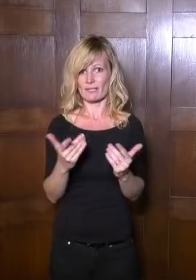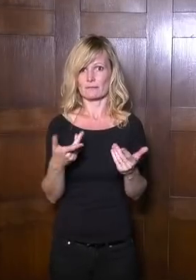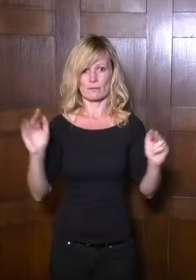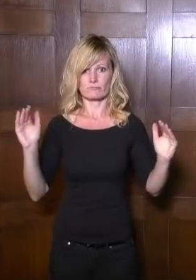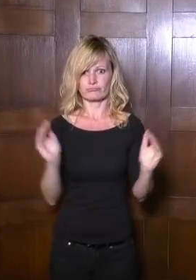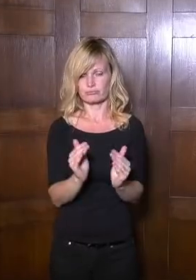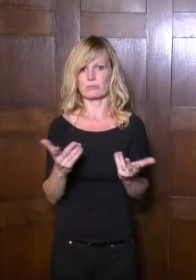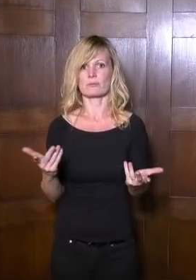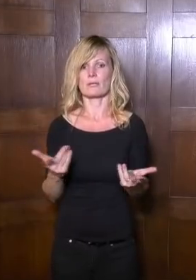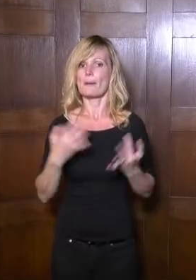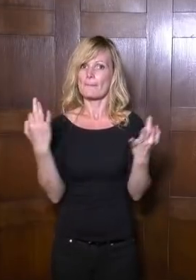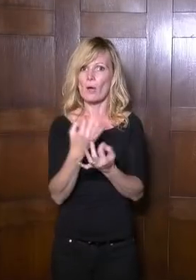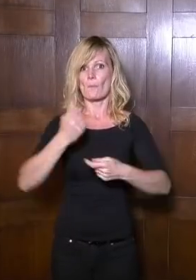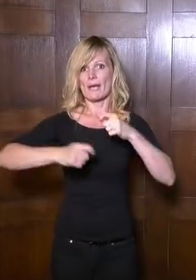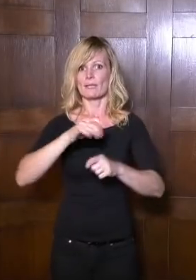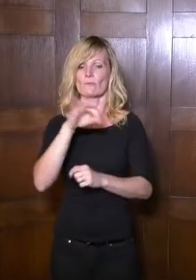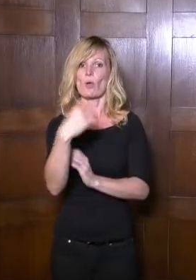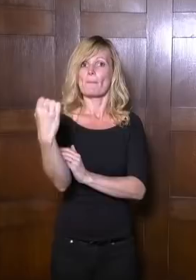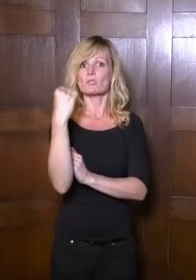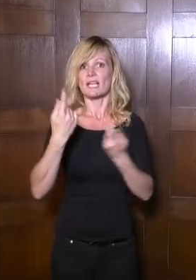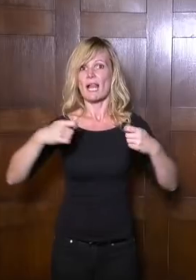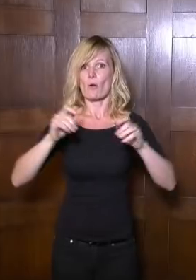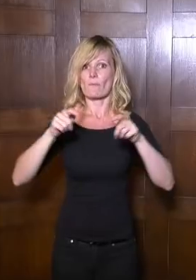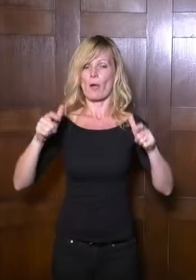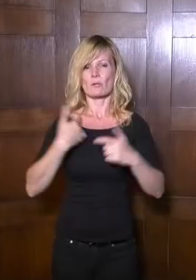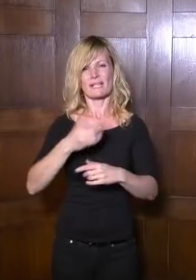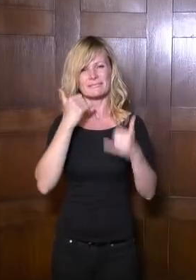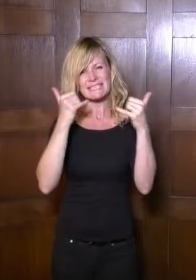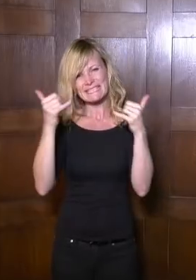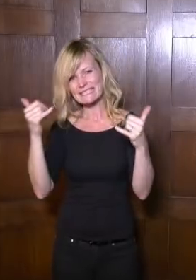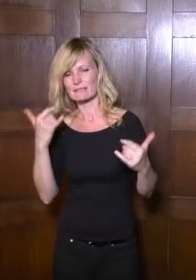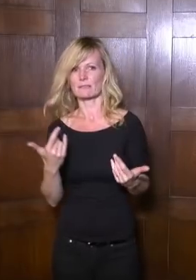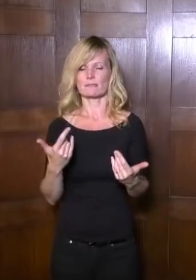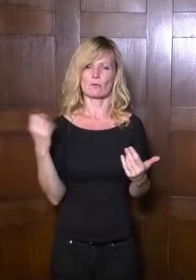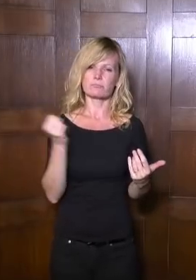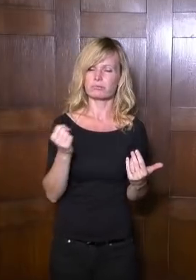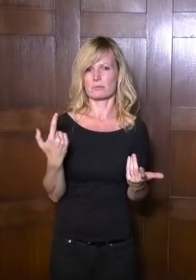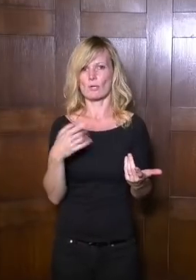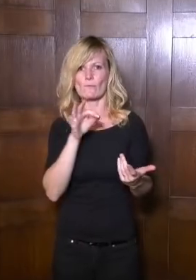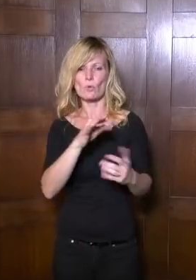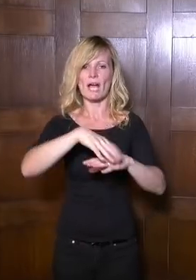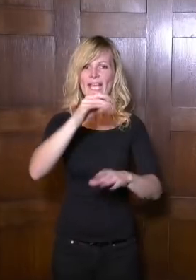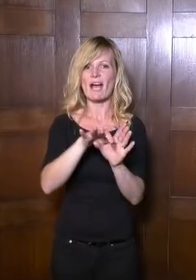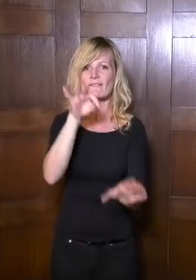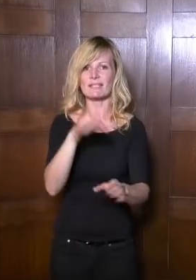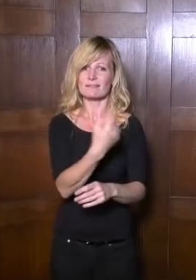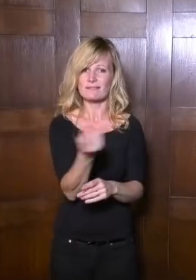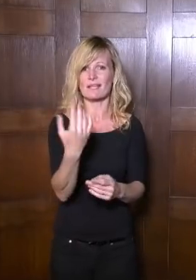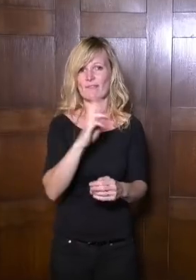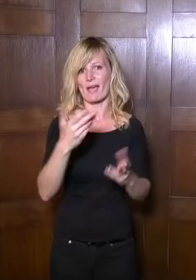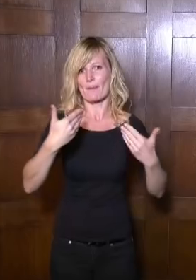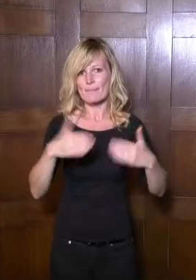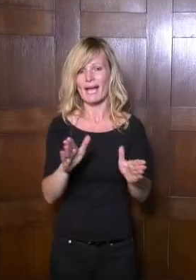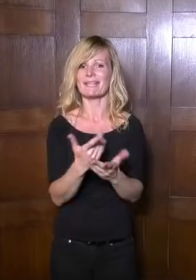Behandlung, insbesondere für den Muskelaufbau. Und ich telefoniere mir die Finger wund, um eine Reha zu finden, die bereit ist,